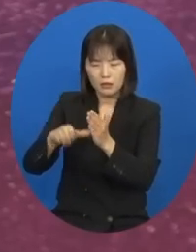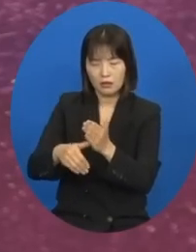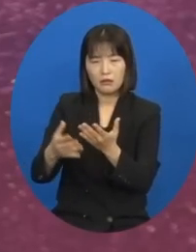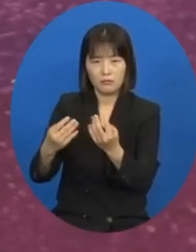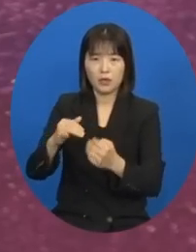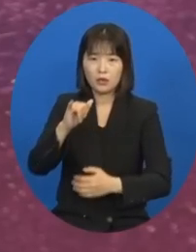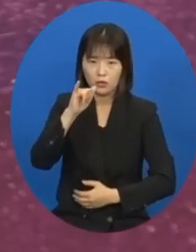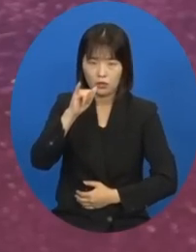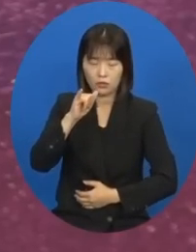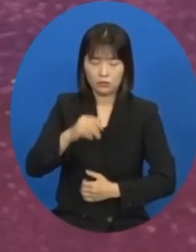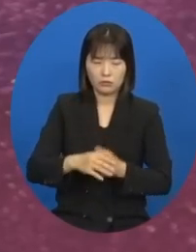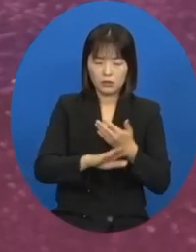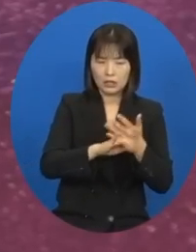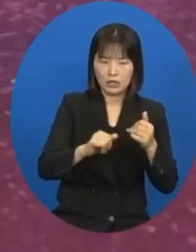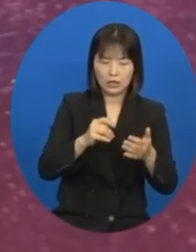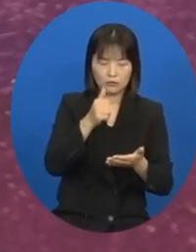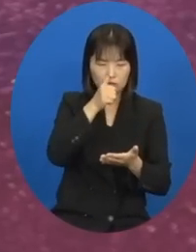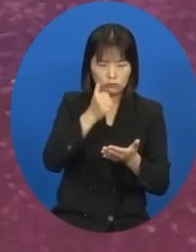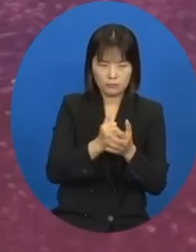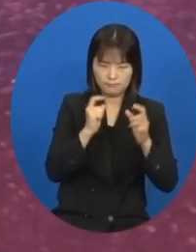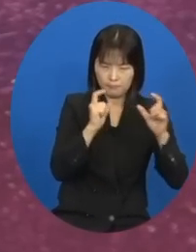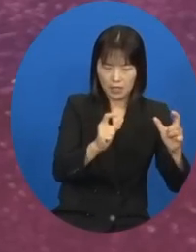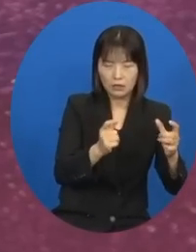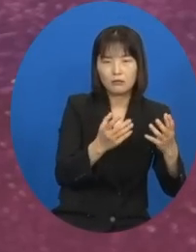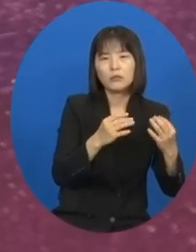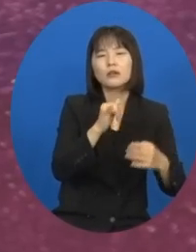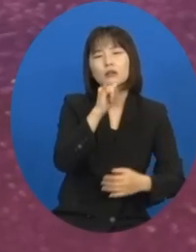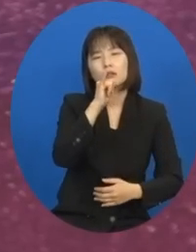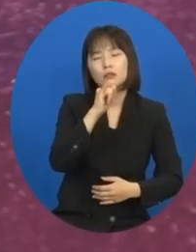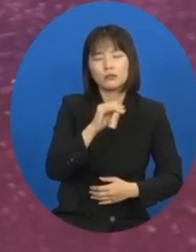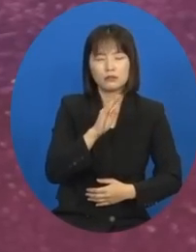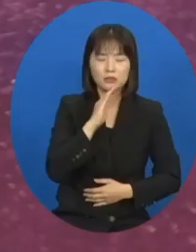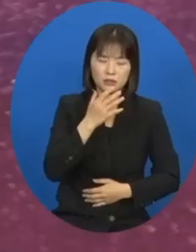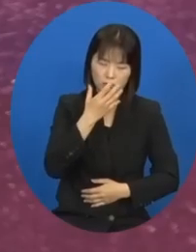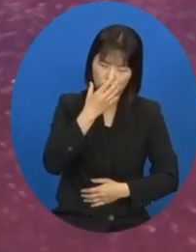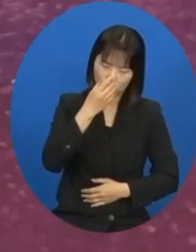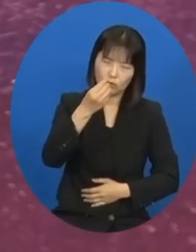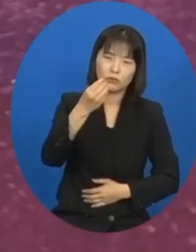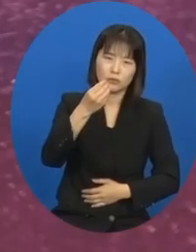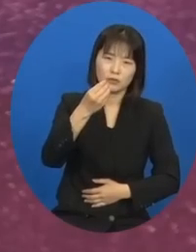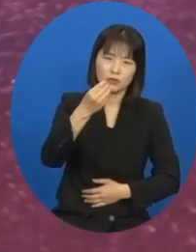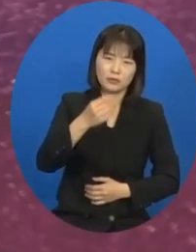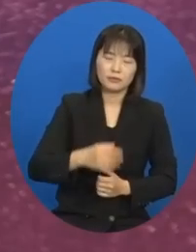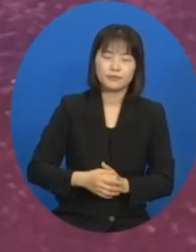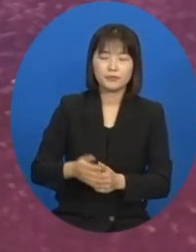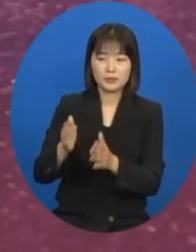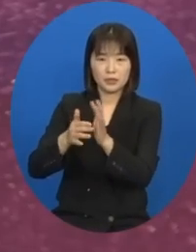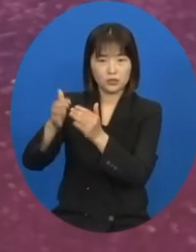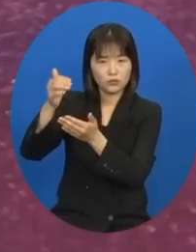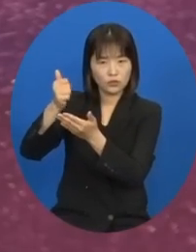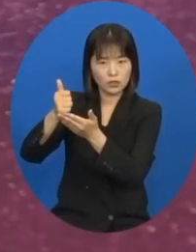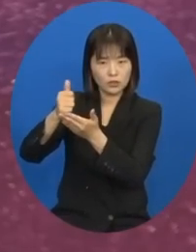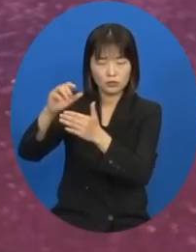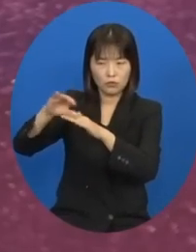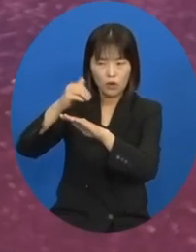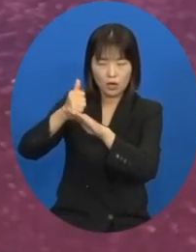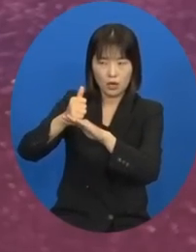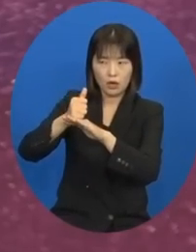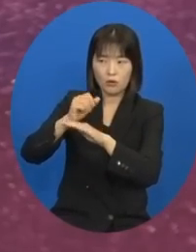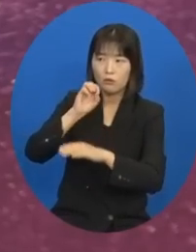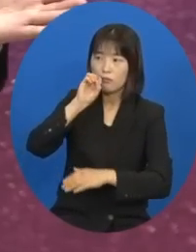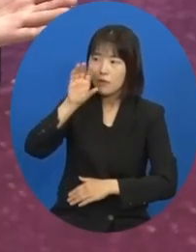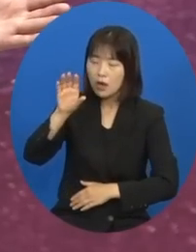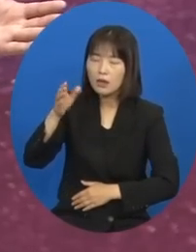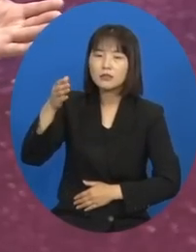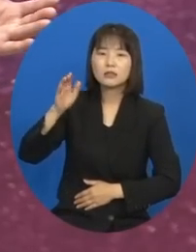정죄할 때도 얼마나 많은지 모르겠어요 교만한 것이지요 예수님을 왕이라고 말했지만